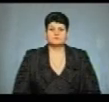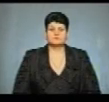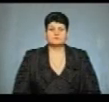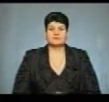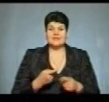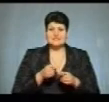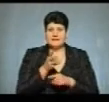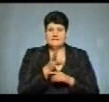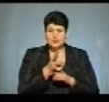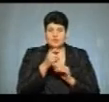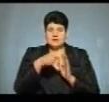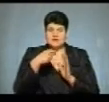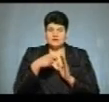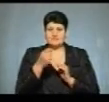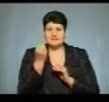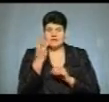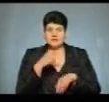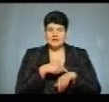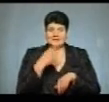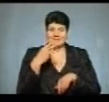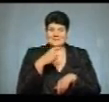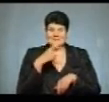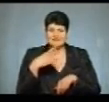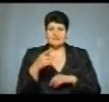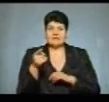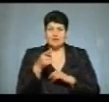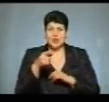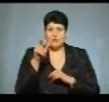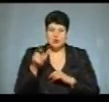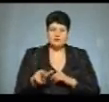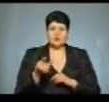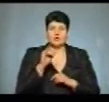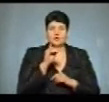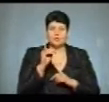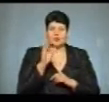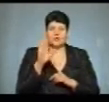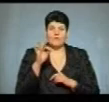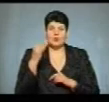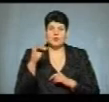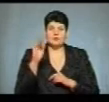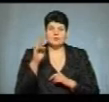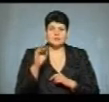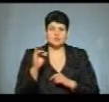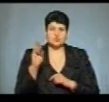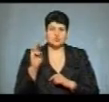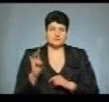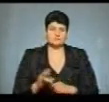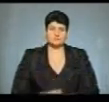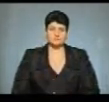Це відео відзнято о 13 годині 30 хвилин тернополянином Юрієм Войцишиним.